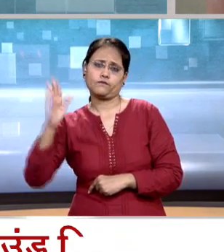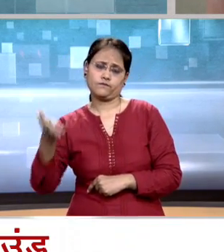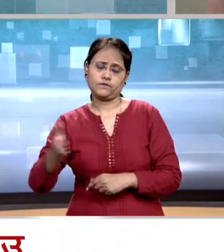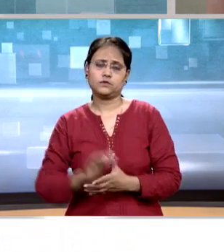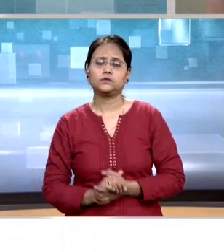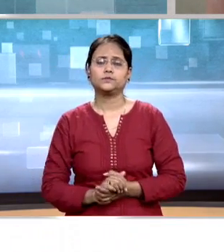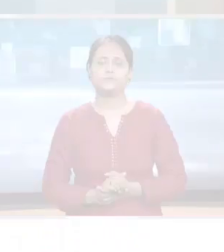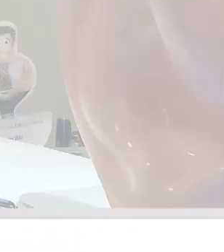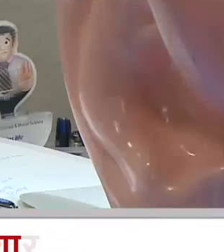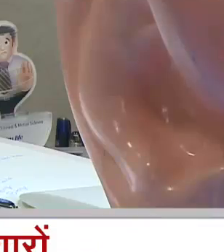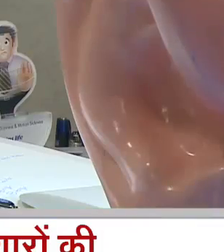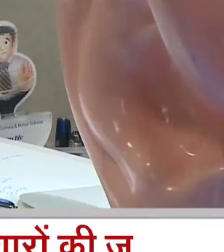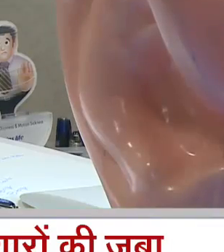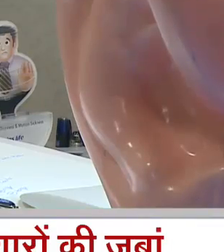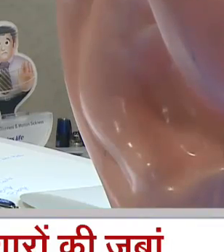की होती है।